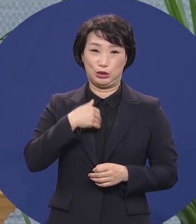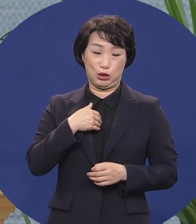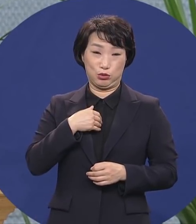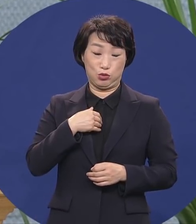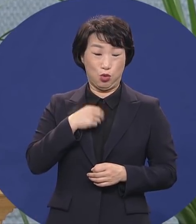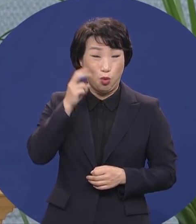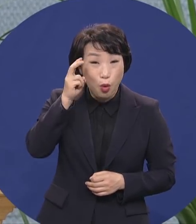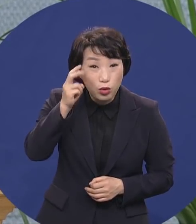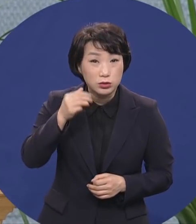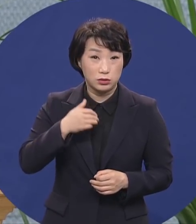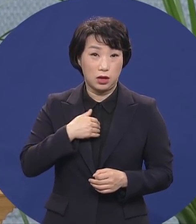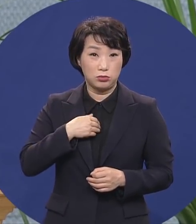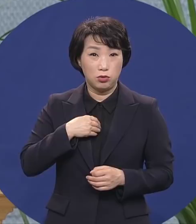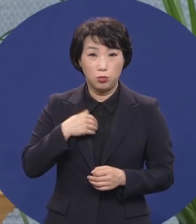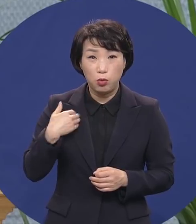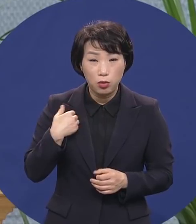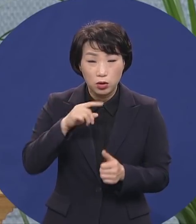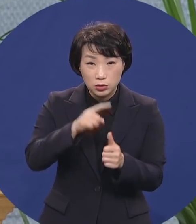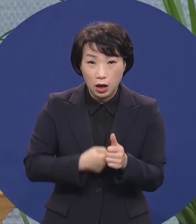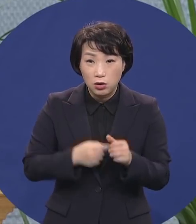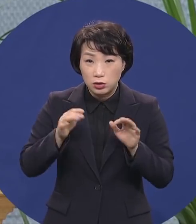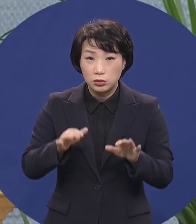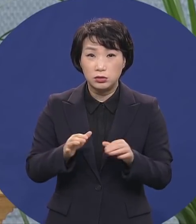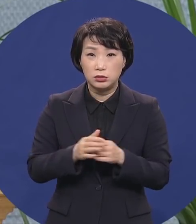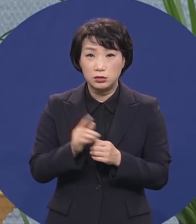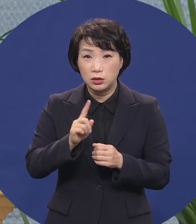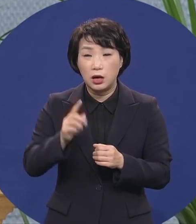내가 혹시 나도 모르게 혹시 내가 하나님 말씀을